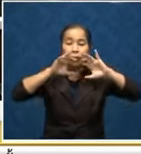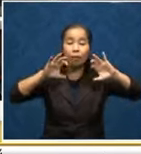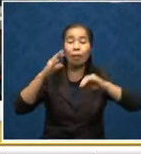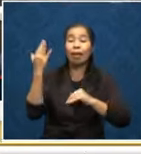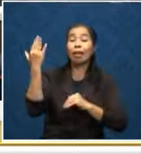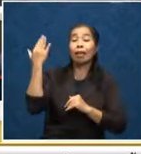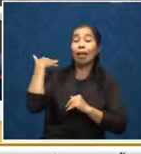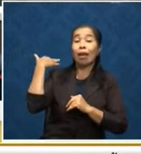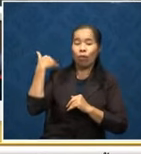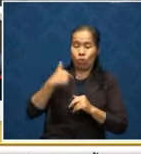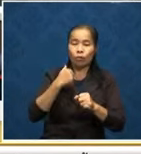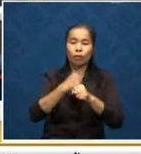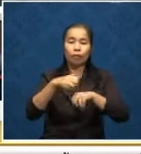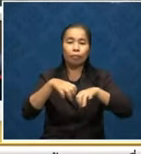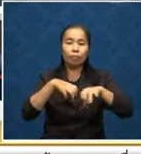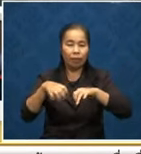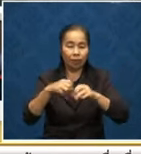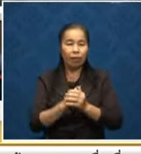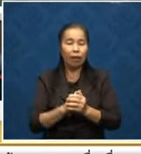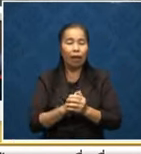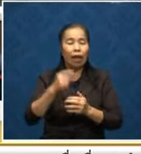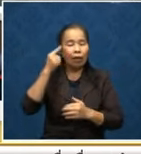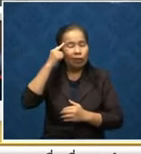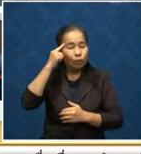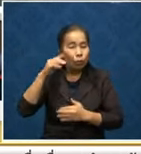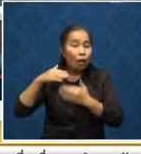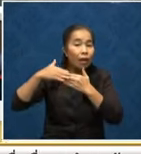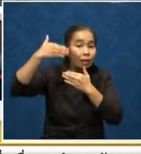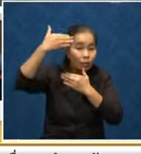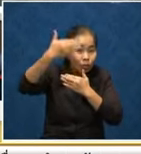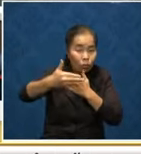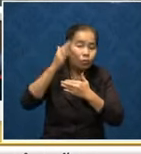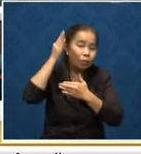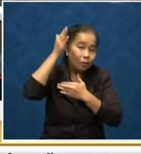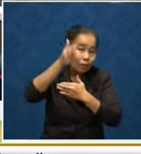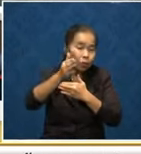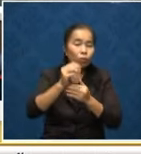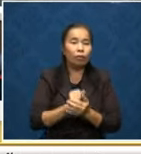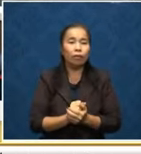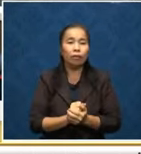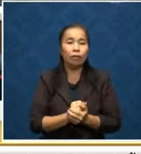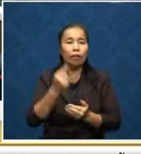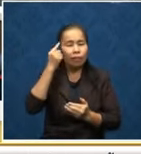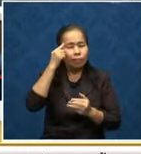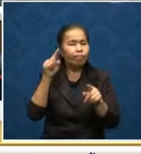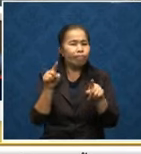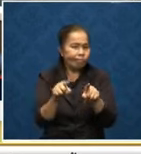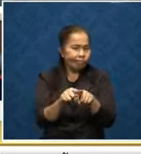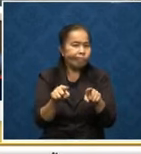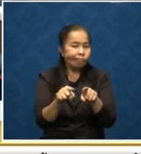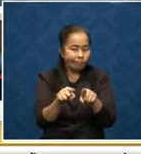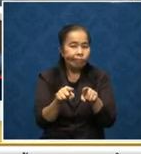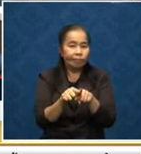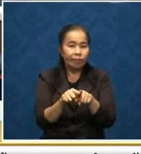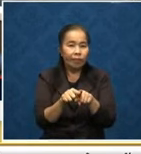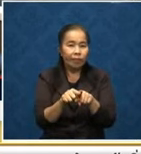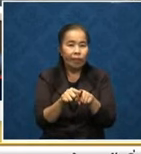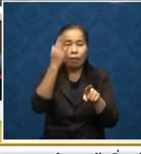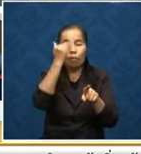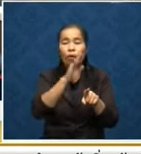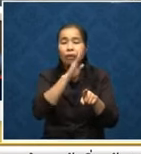ดำเนินการที่ผ่านมาซึ่งผมคิดว่าในอนาคตก็จะเป็นเรื่องที่เช่นเดียวกันในการปฏิบัติ ถ้าเรา